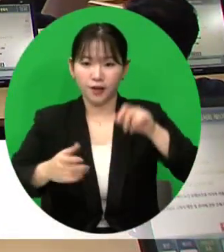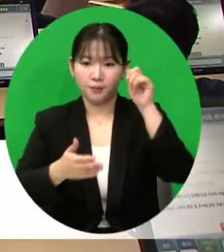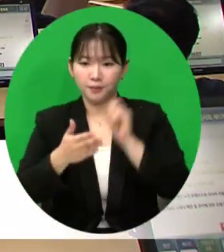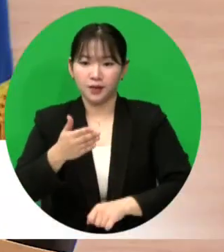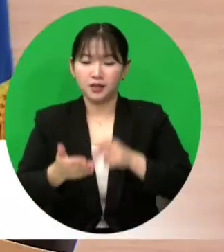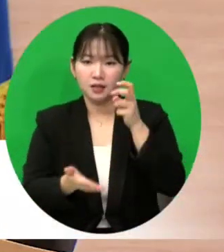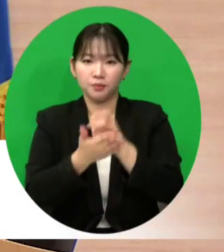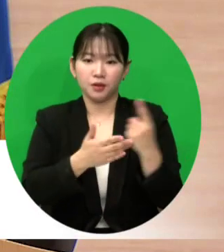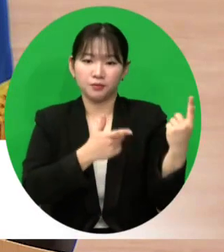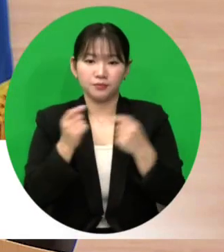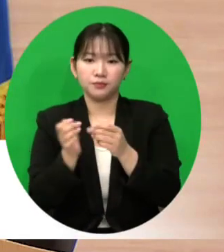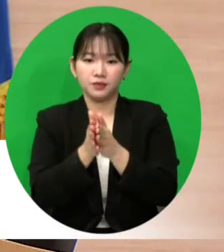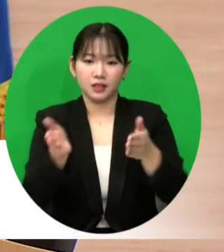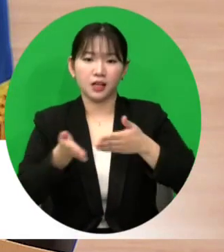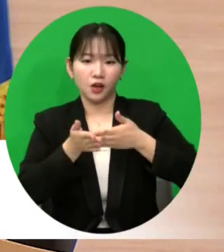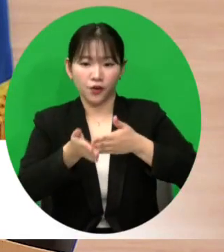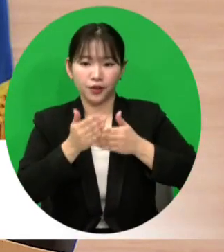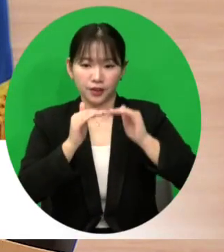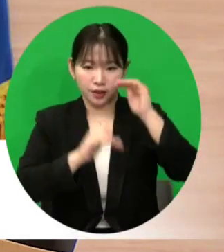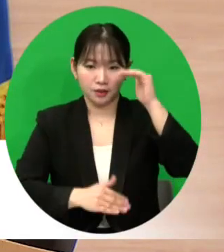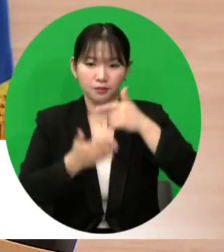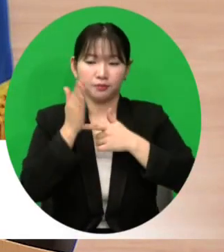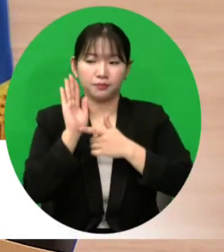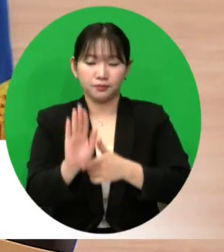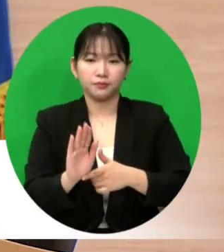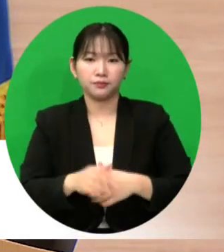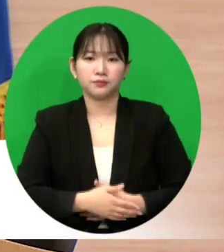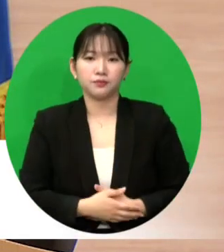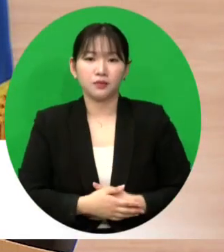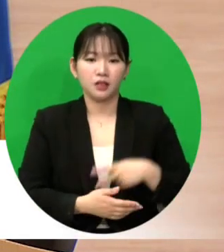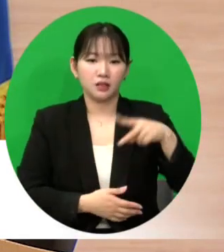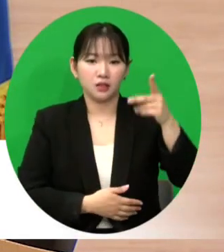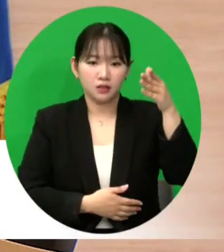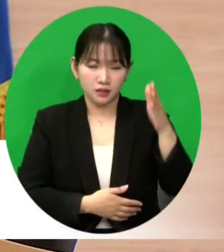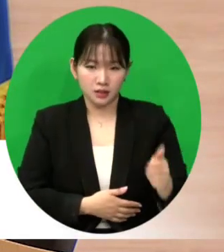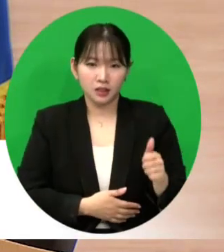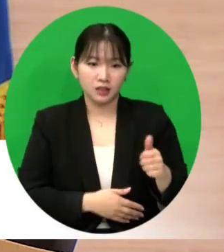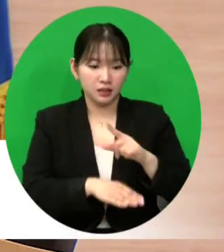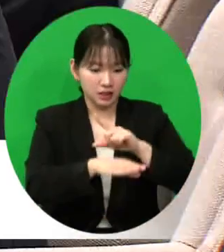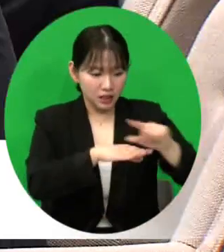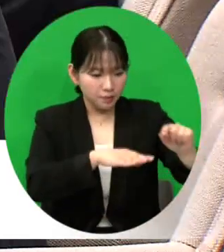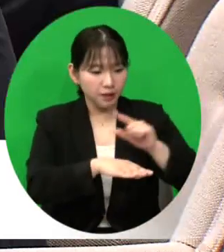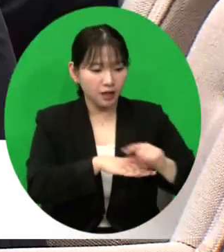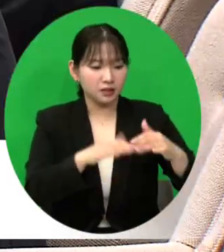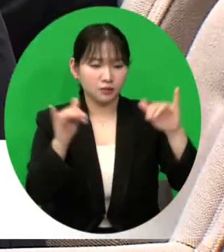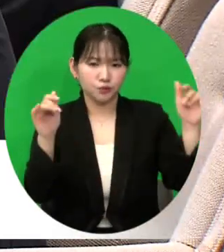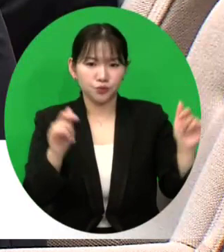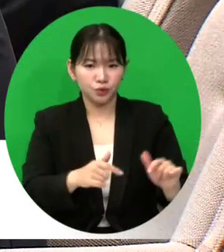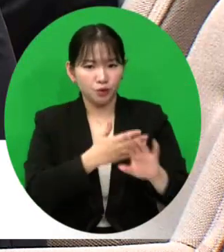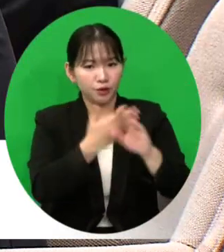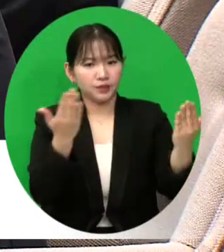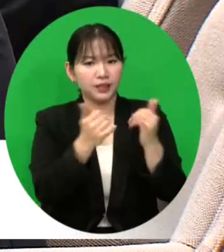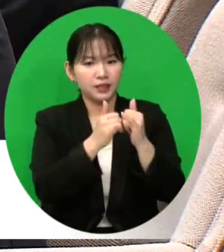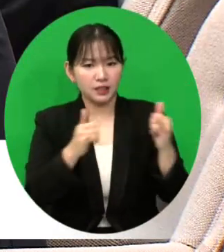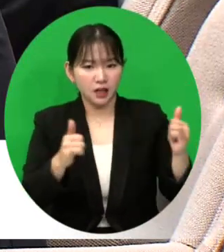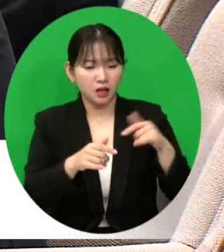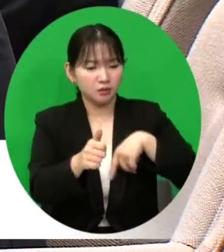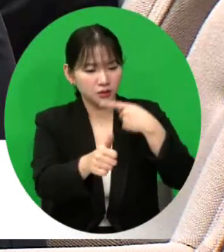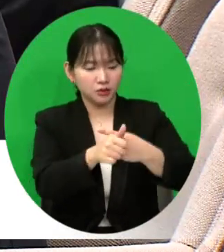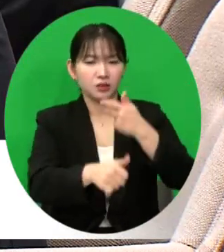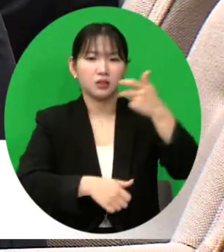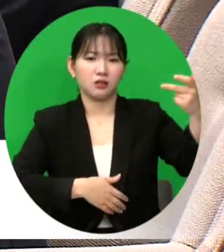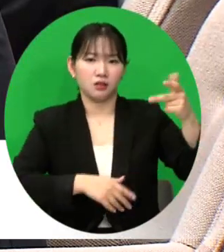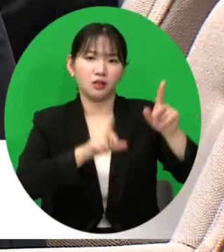제도 전면 도입을 촉구하는 건의안을 제출했습니다. 서 의장은 지방은 인구 감소로 외국인 근로자 의존도가